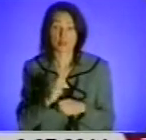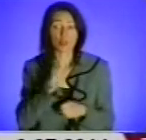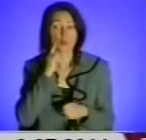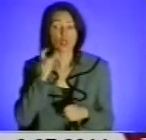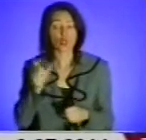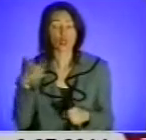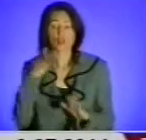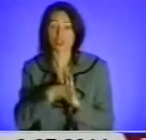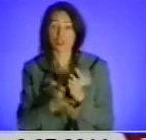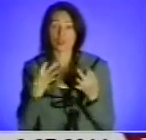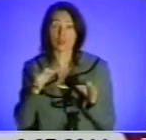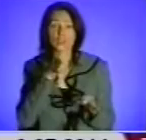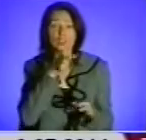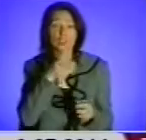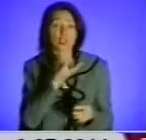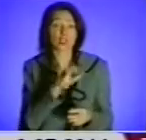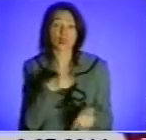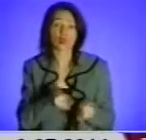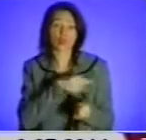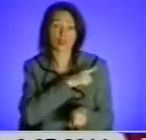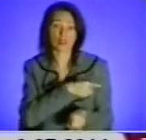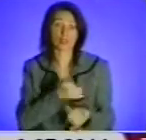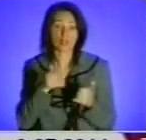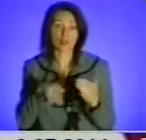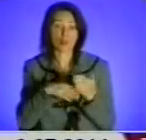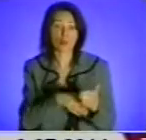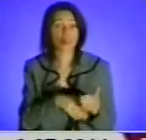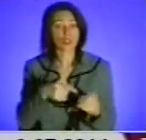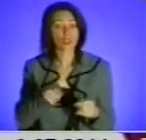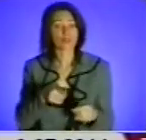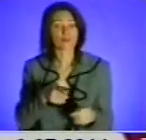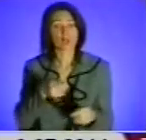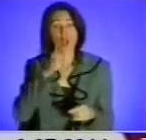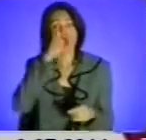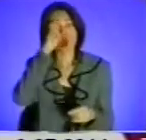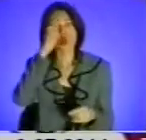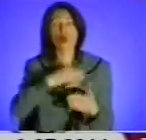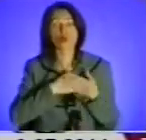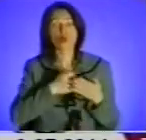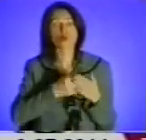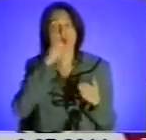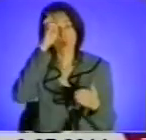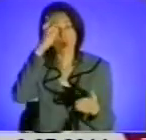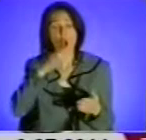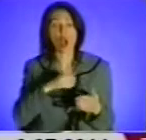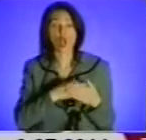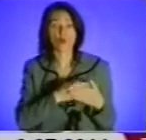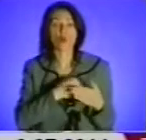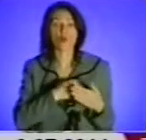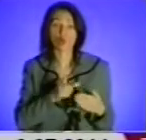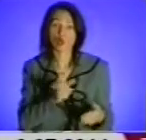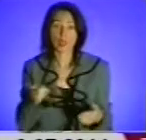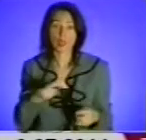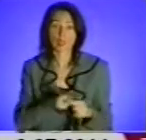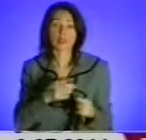час, енергію та сили на допомогу іншим? Любов до Бога і любов до людей – це нас мотивує робити